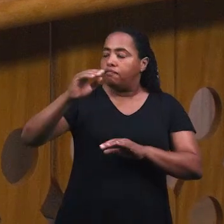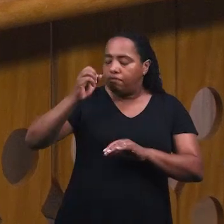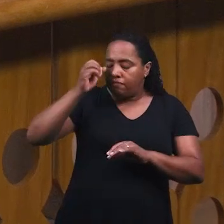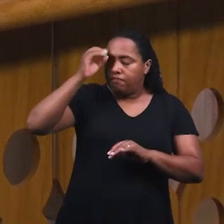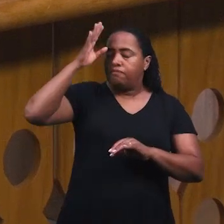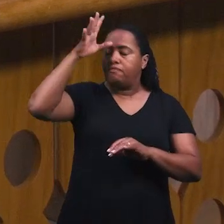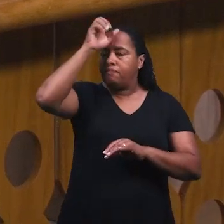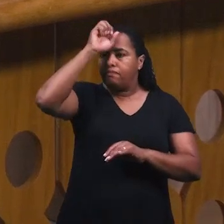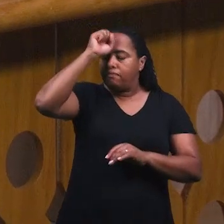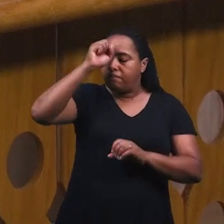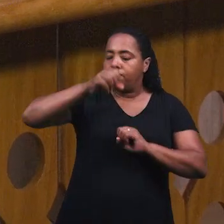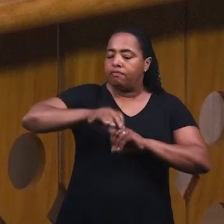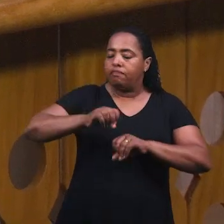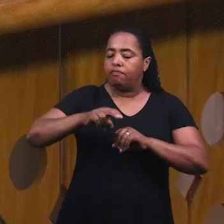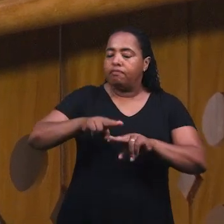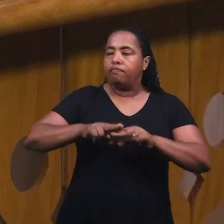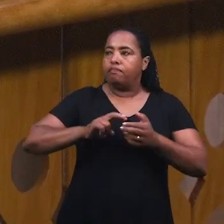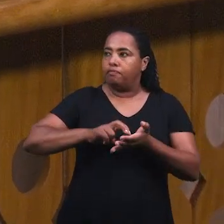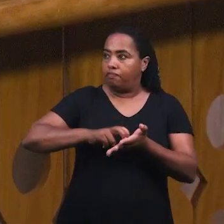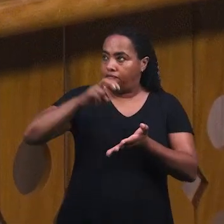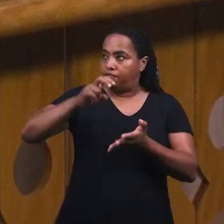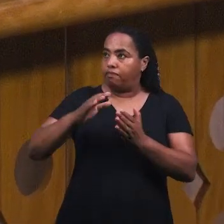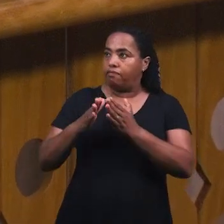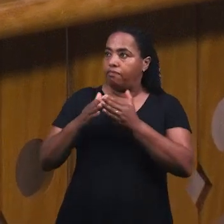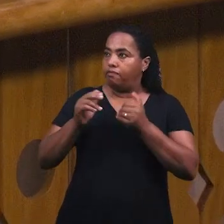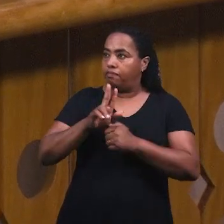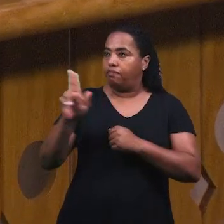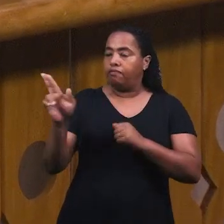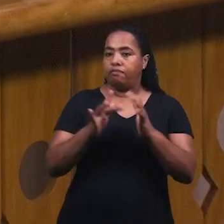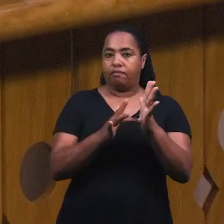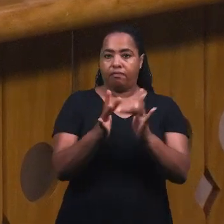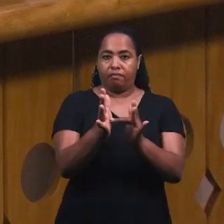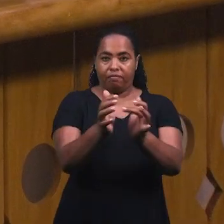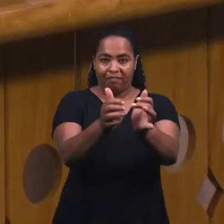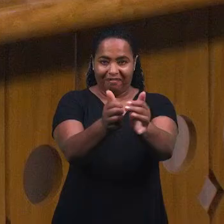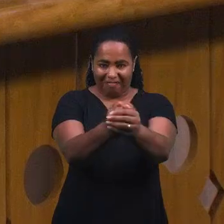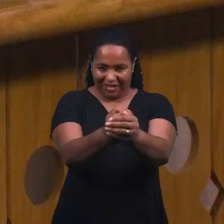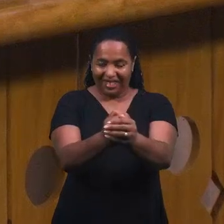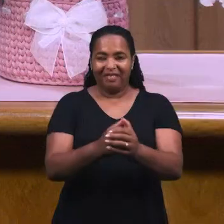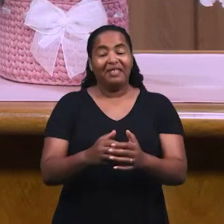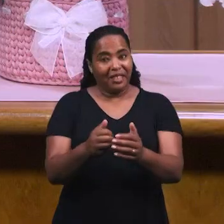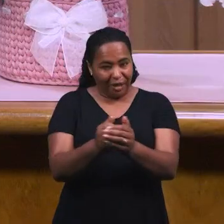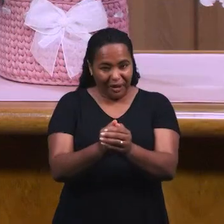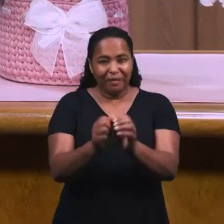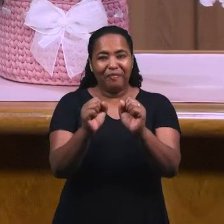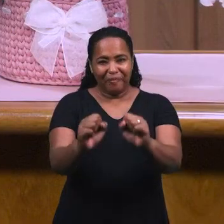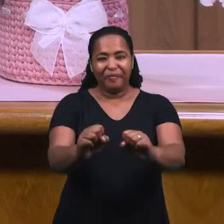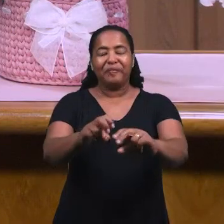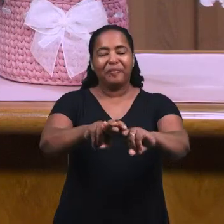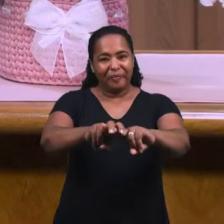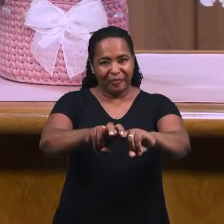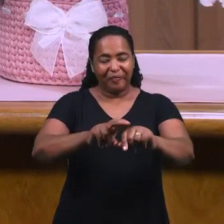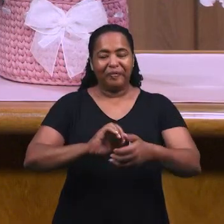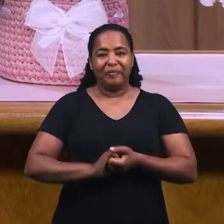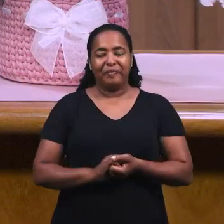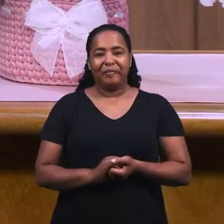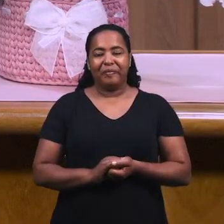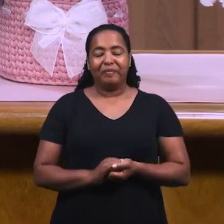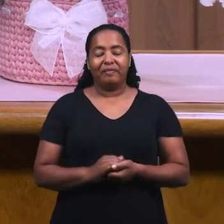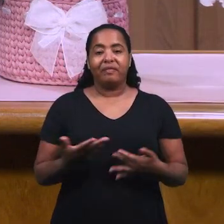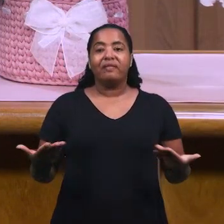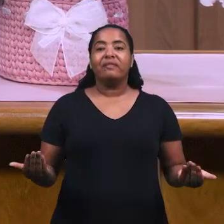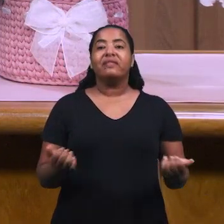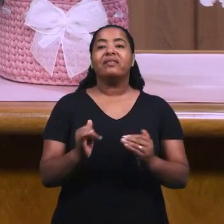toucher ton enseignement ce matin. C'est la prière que nous faisons au nom du Seigneur Jésus. Amen. Amen. Tous peuvent s'asseoir. Nous